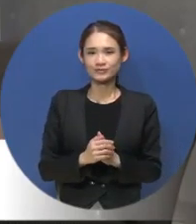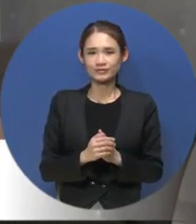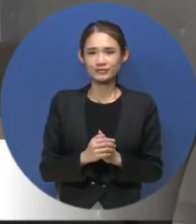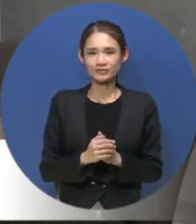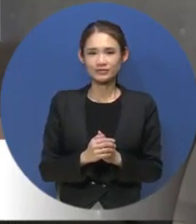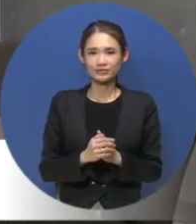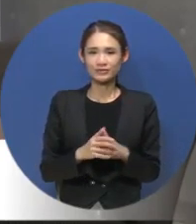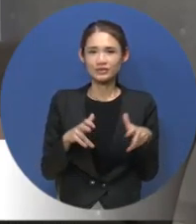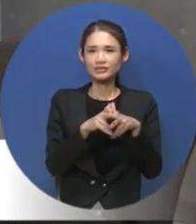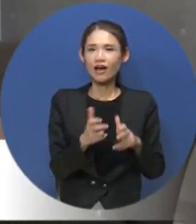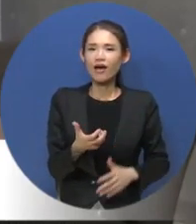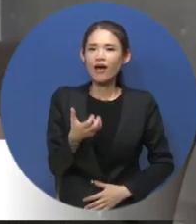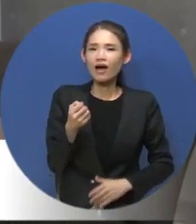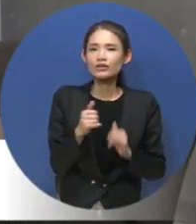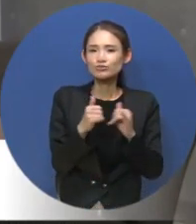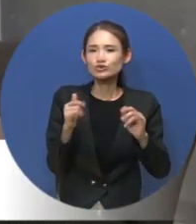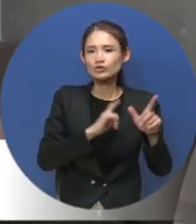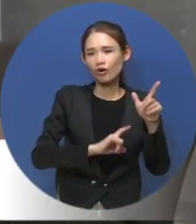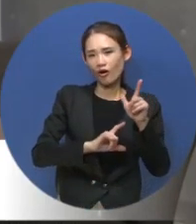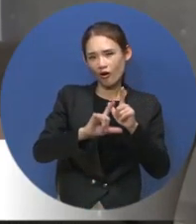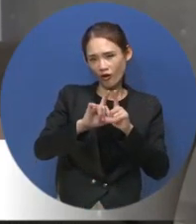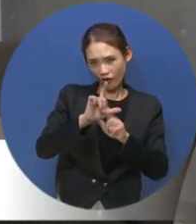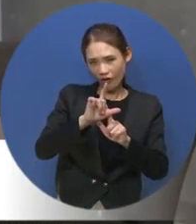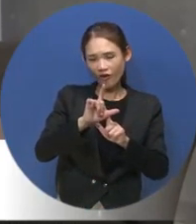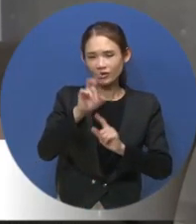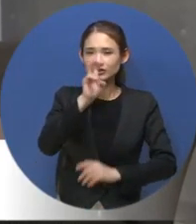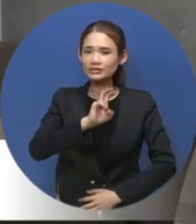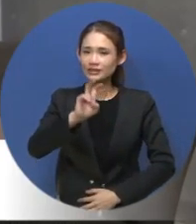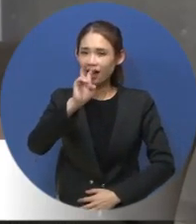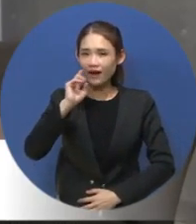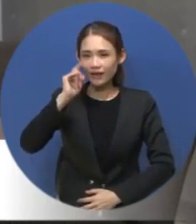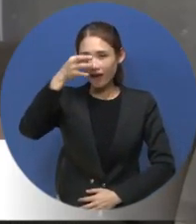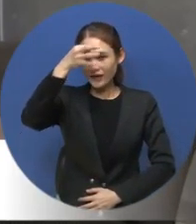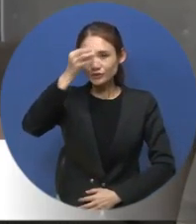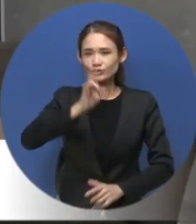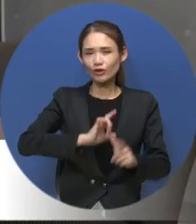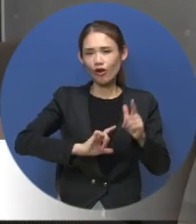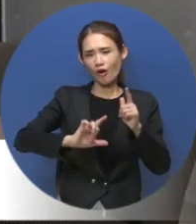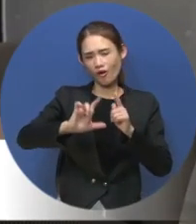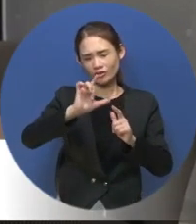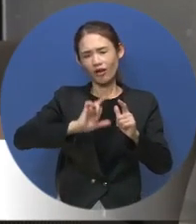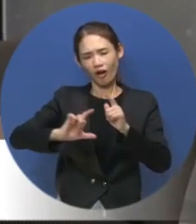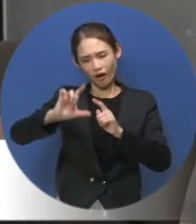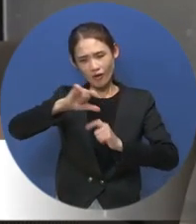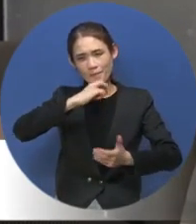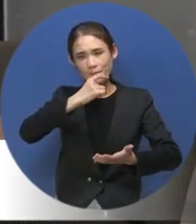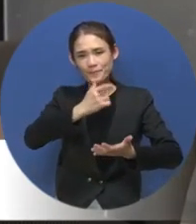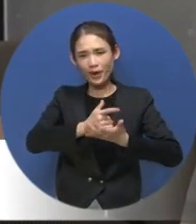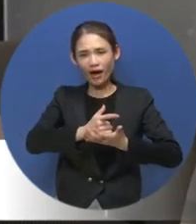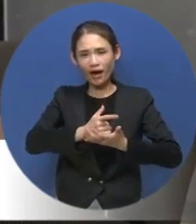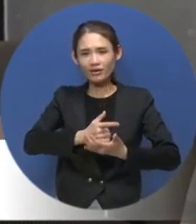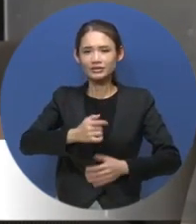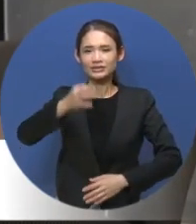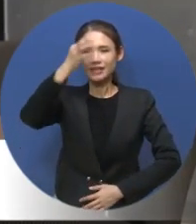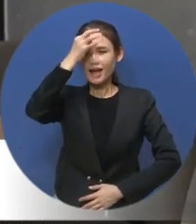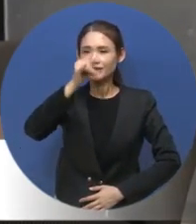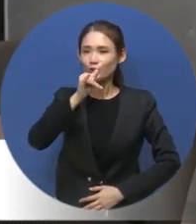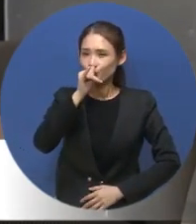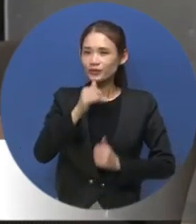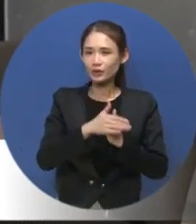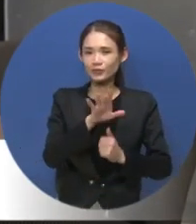배우 최정원 씨와 방송인 김봉곤, 가수 류찬, 기타리스트 김지희 씨 등이 임명됐으며 앞으로